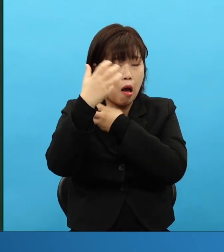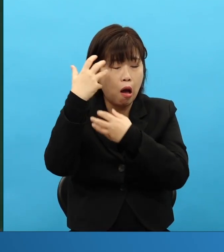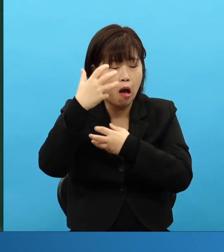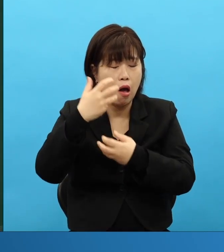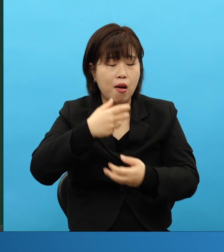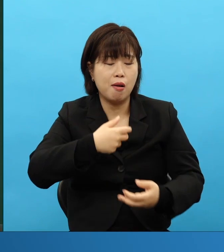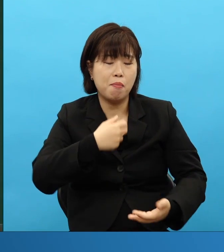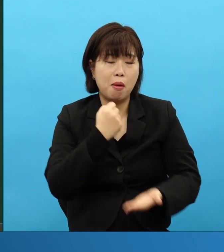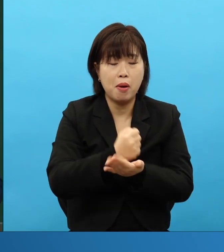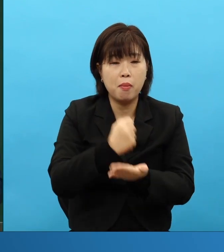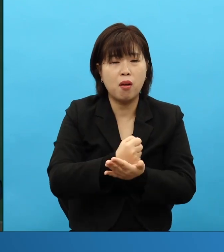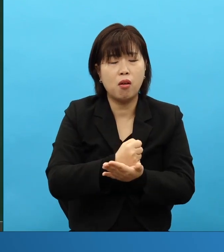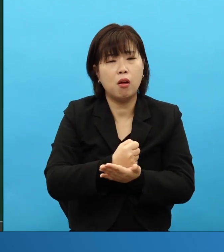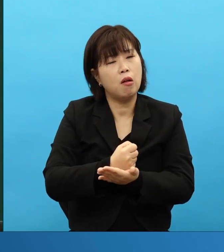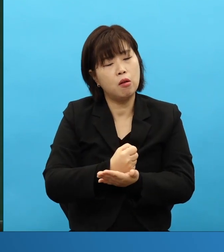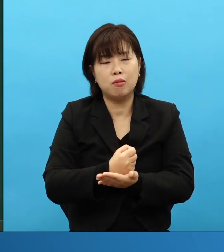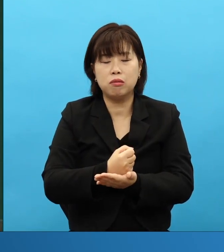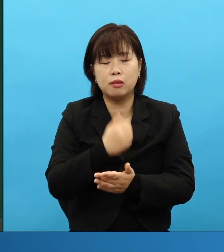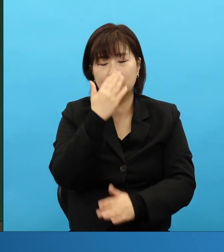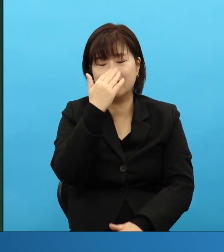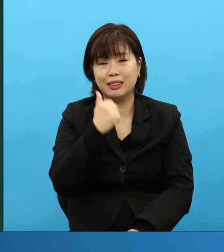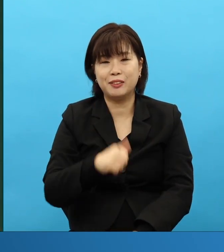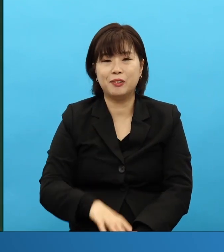이것을 여러분의